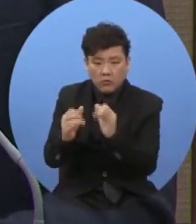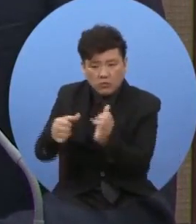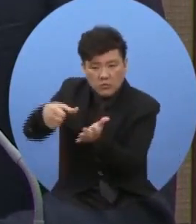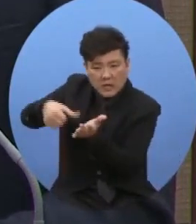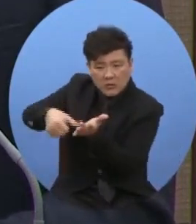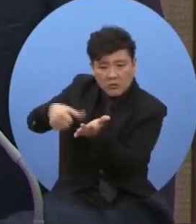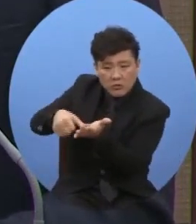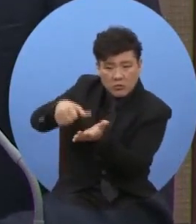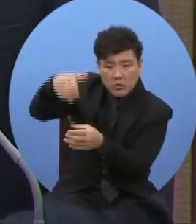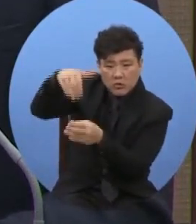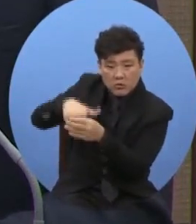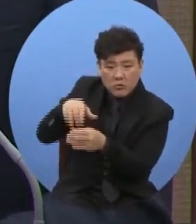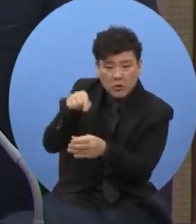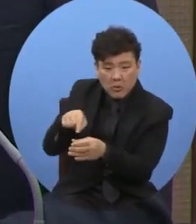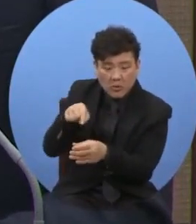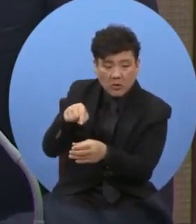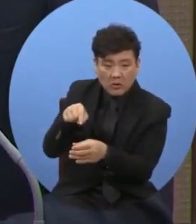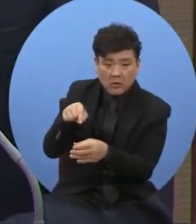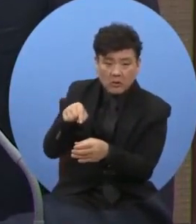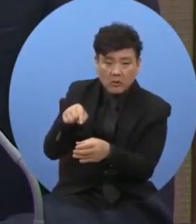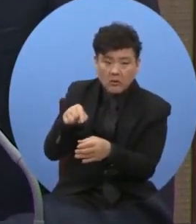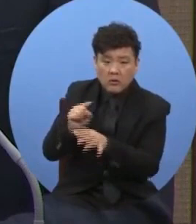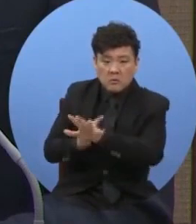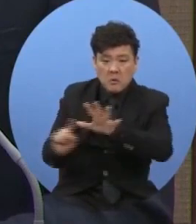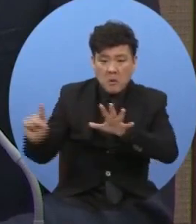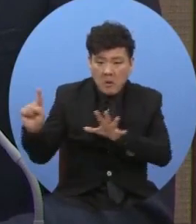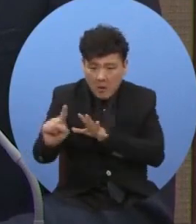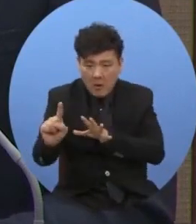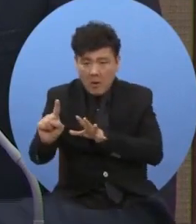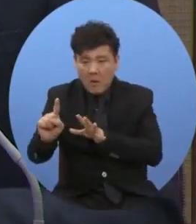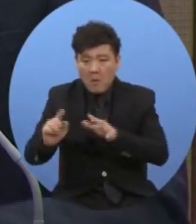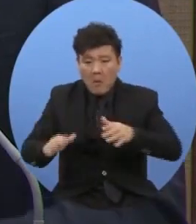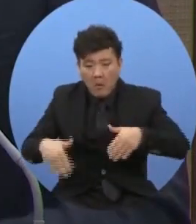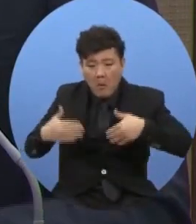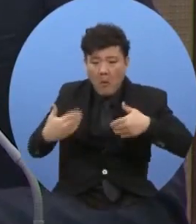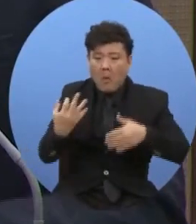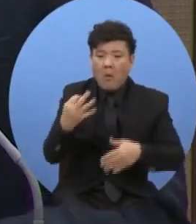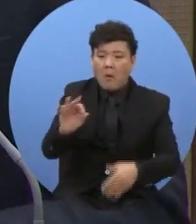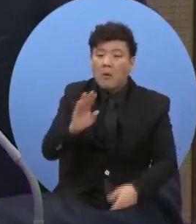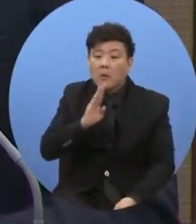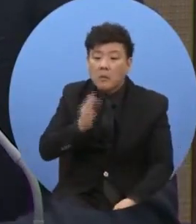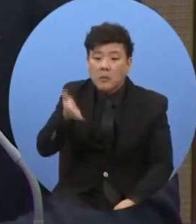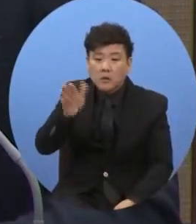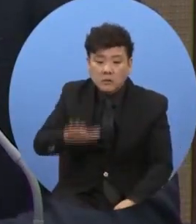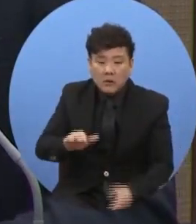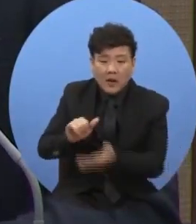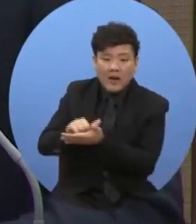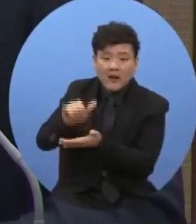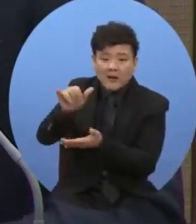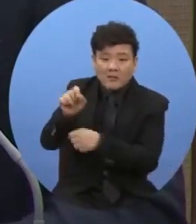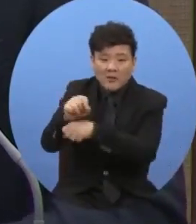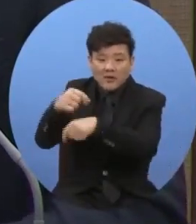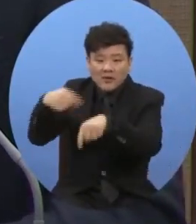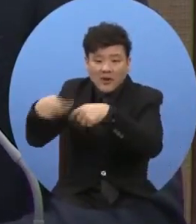주민투표를 한다거나 뭐 이런 거는 사실은 조금 좀 앞서 나가는 얘기인 것 같고 그렇게 이미 김포에서 그렇게 행안부에 건의해서 앞서 나갔잖아요. 아니 뭐 그건 뭐